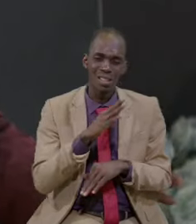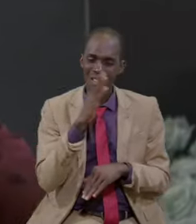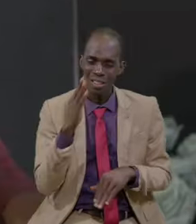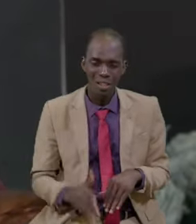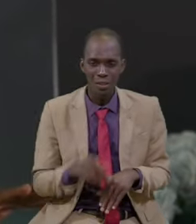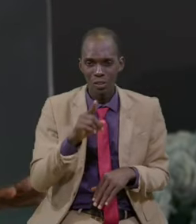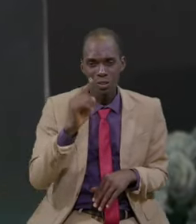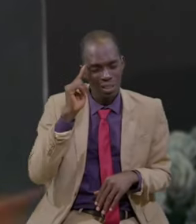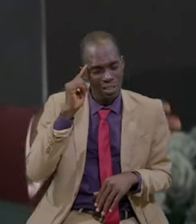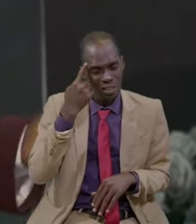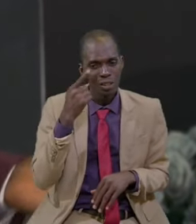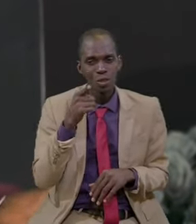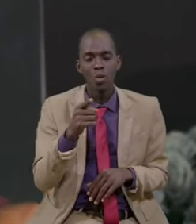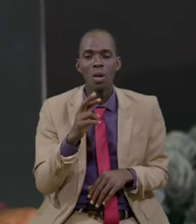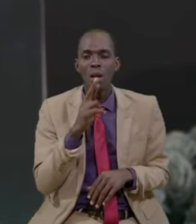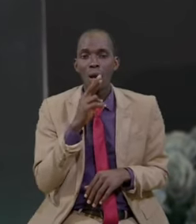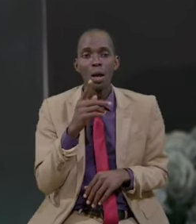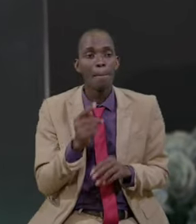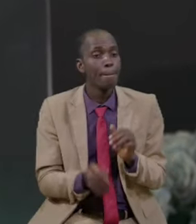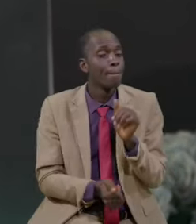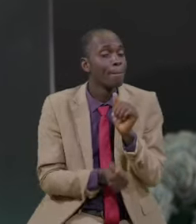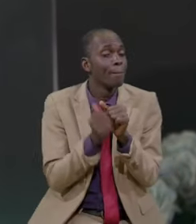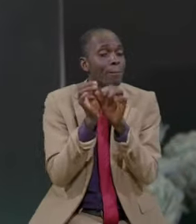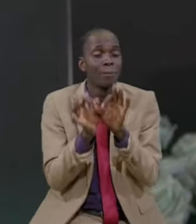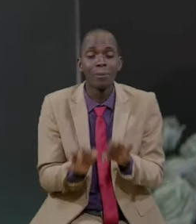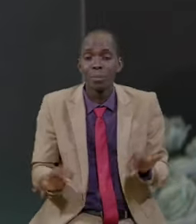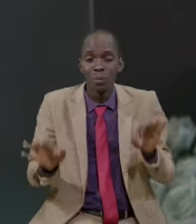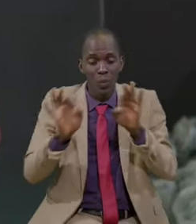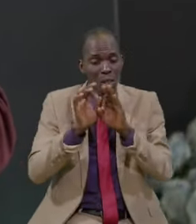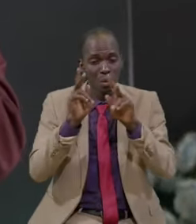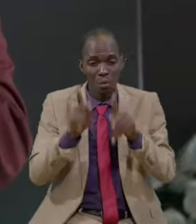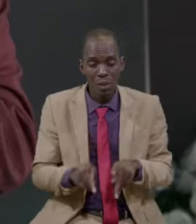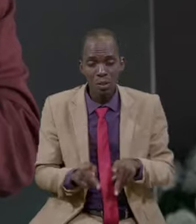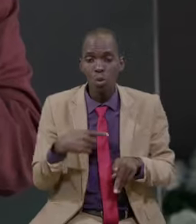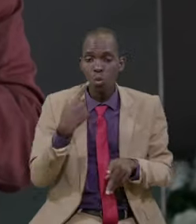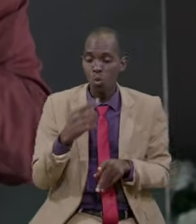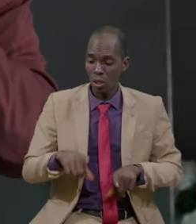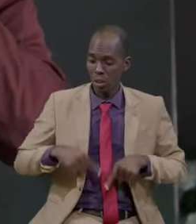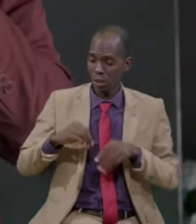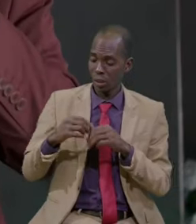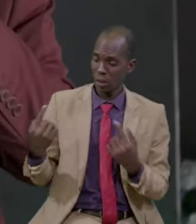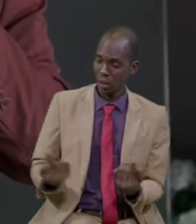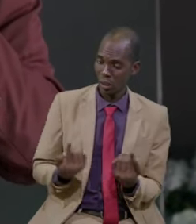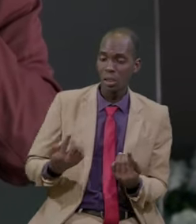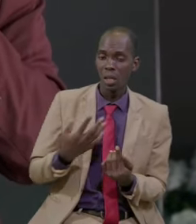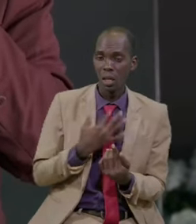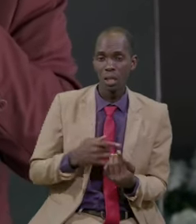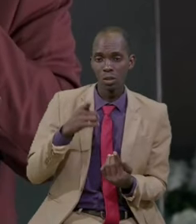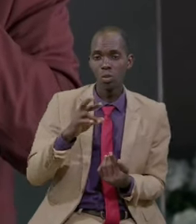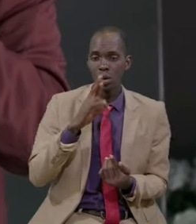si indispensable et que tu vis dans le péché et tu es plus grand que Dieu. Et que si tu n'es pas